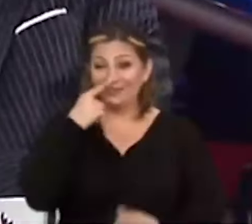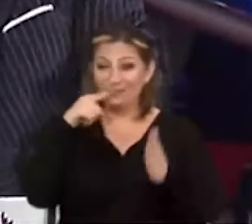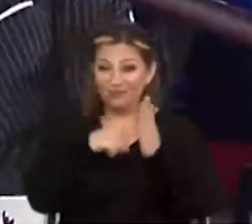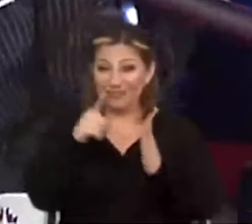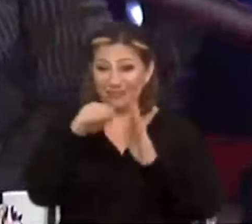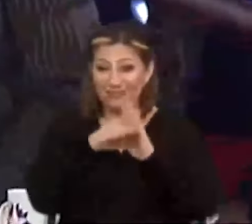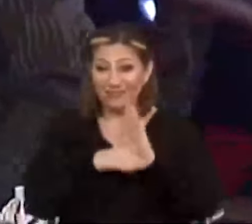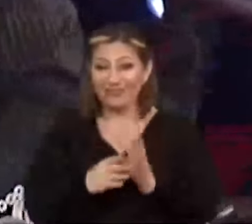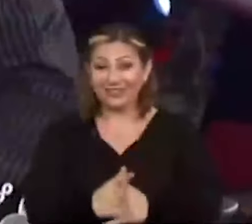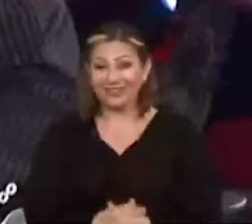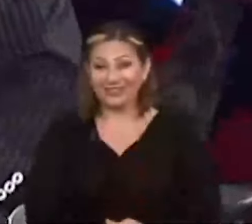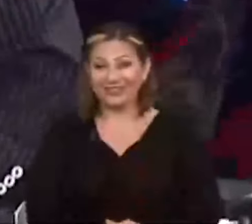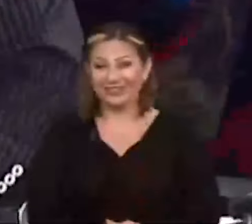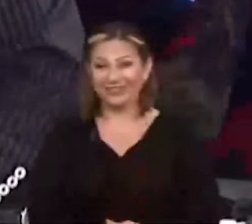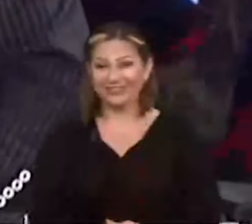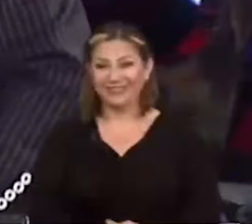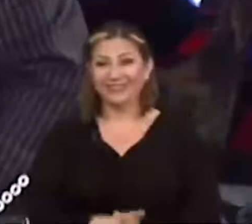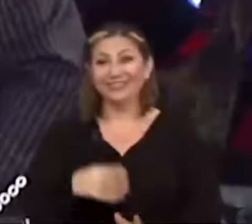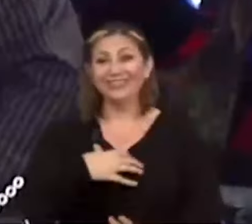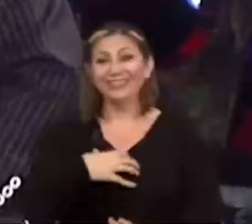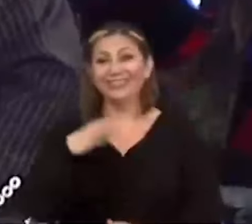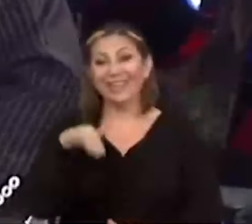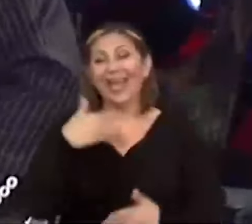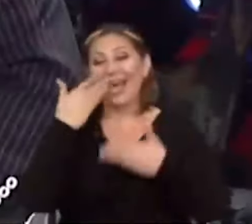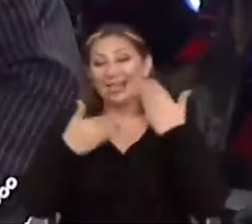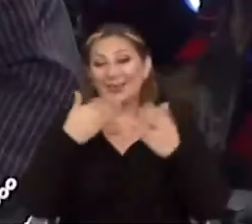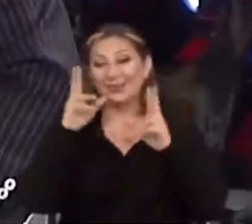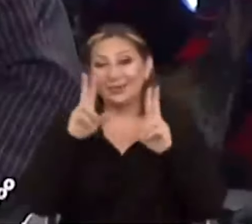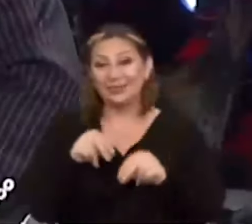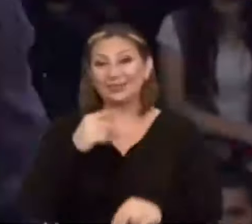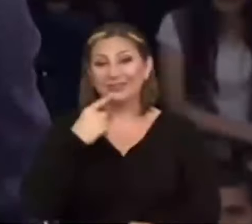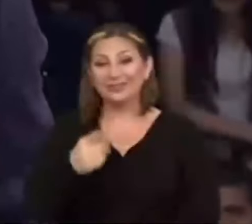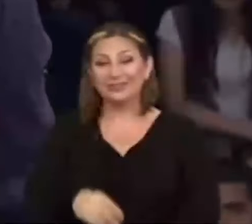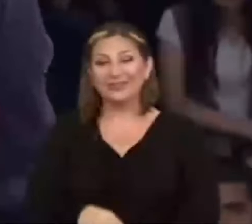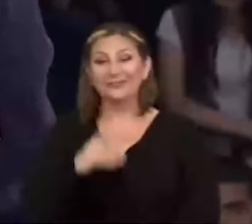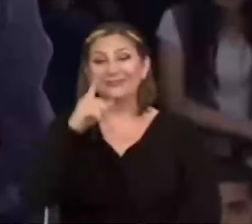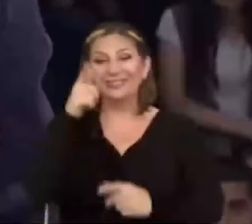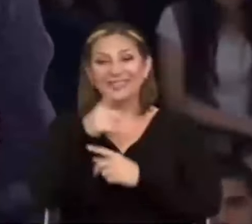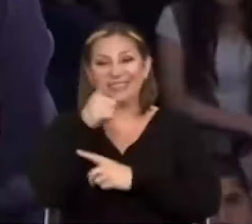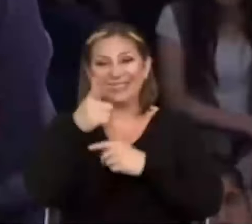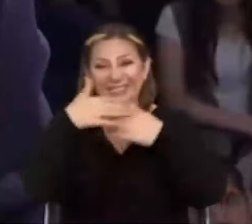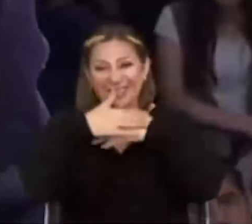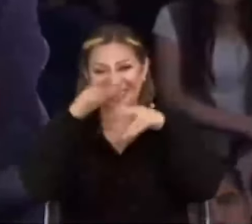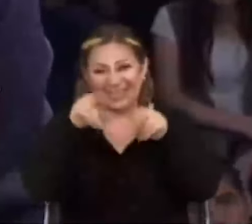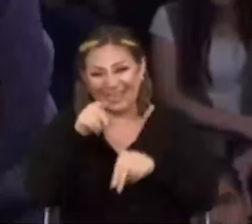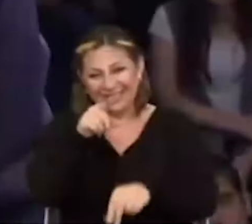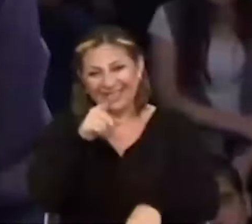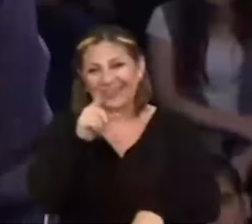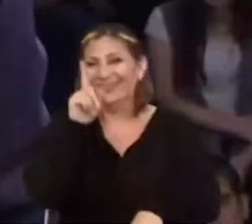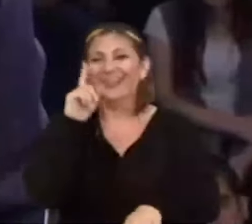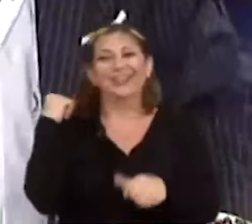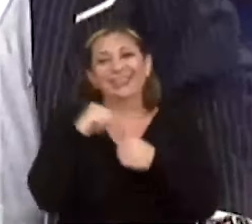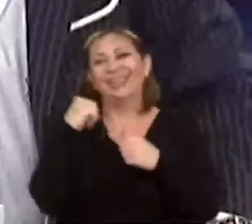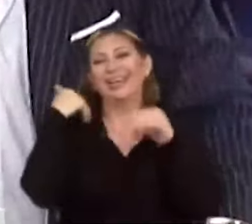mıyım senin programlarına? Hayret. Kendine gel. Yani anlatıyorum, uykun geldi. Ben hani bir kere bir çekim için bir gece sizde kalmıştım ya. Evet. Vallahi